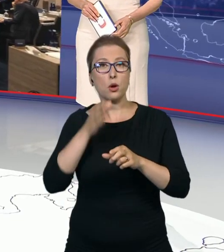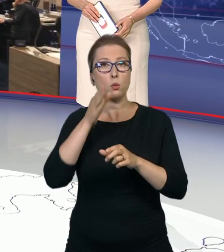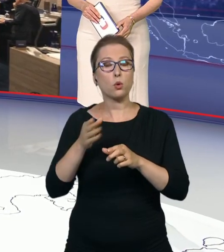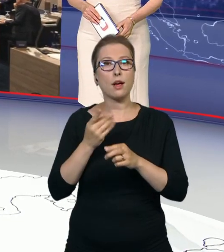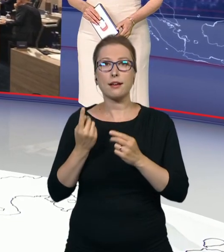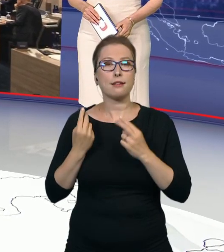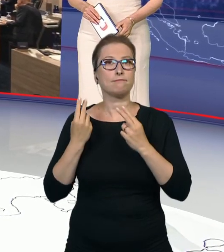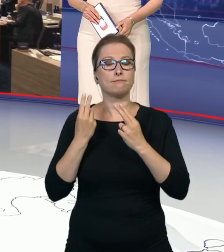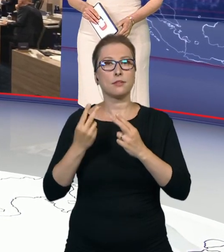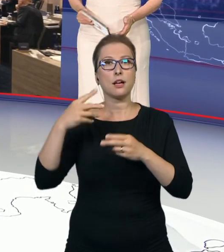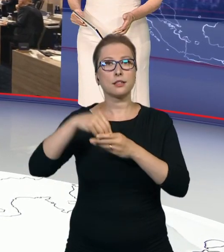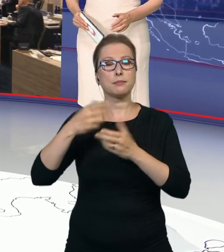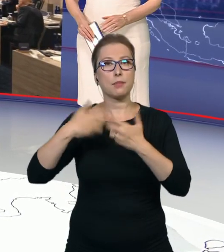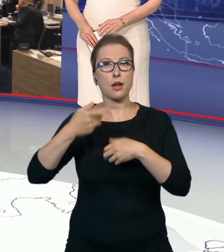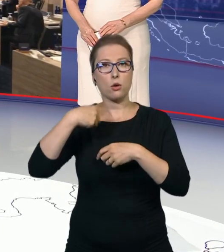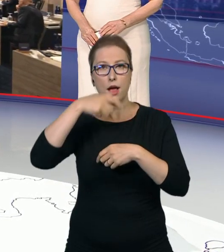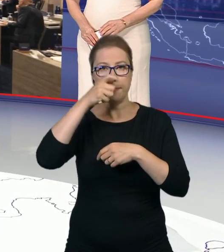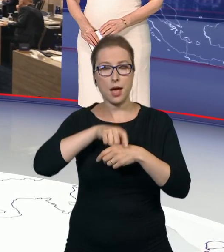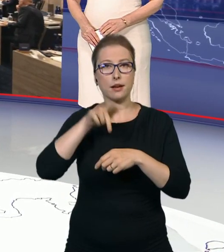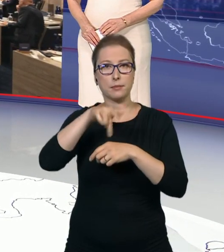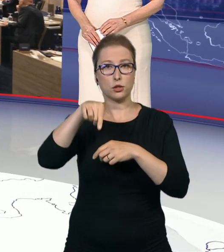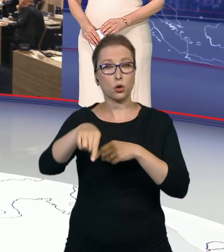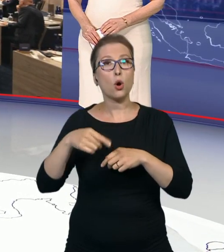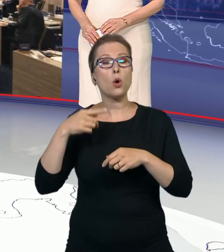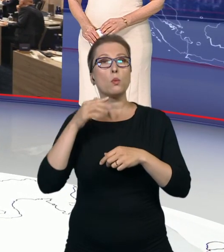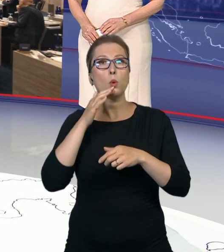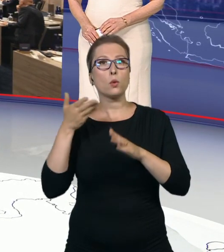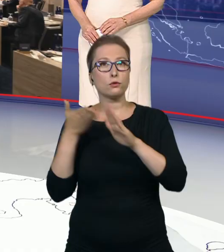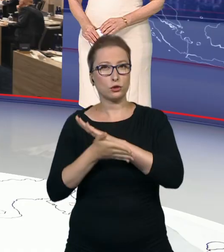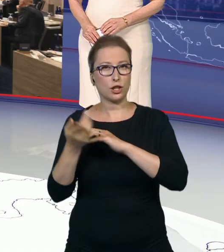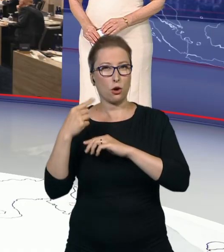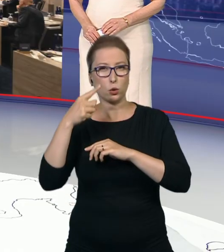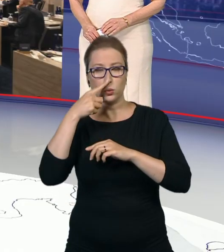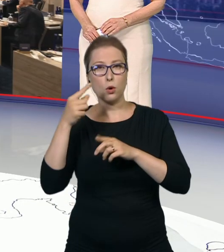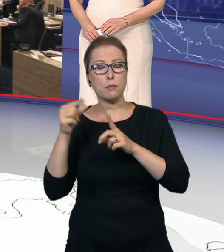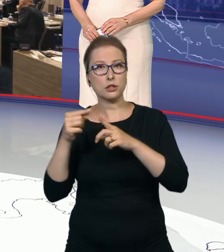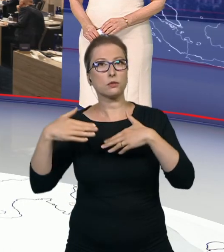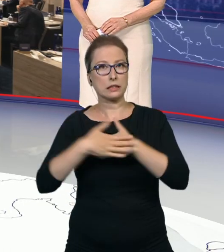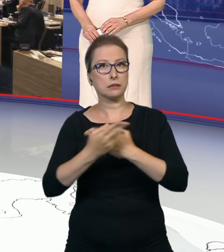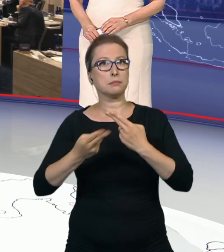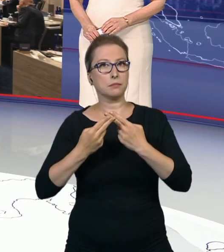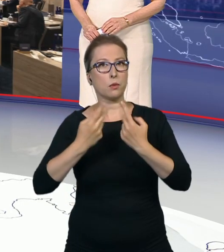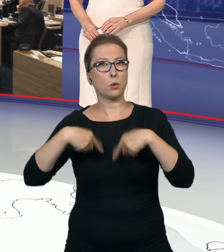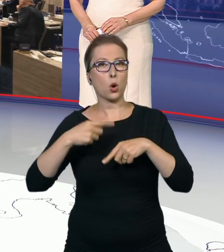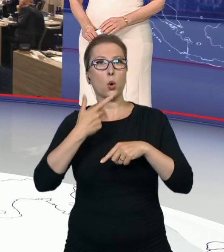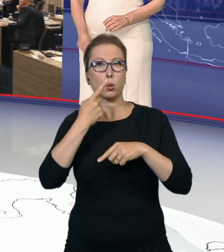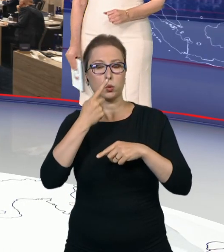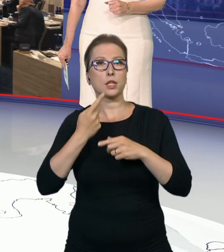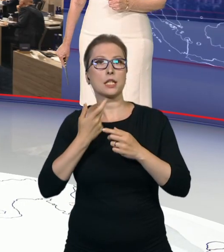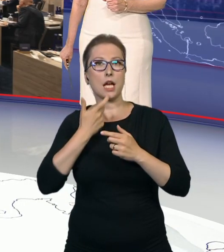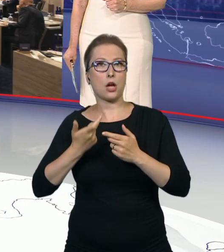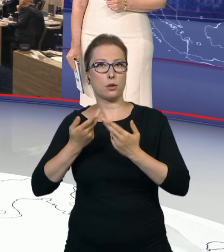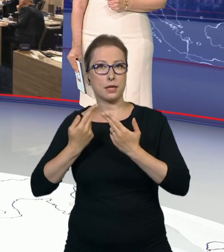nejúčinnější americké zbraně. Mluvčík Remlupeskov označil plánovaný krok za vážnou hrozbu pro ruskou národní bezpečnost.